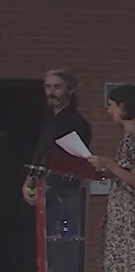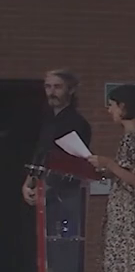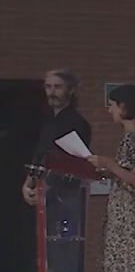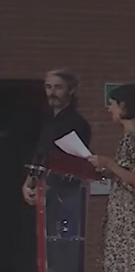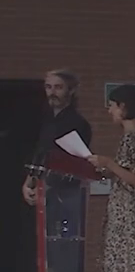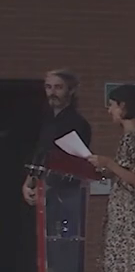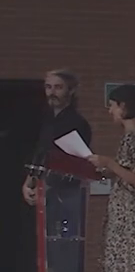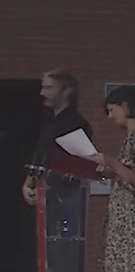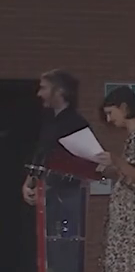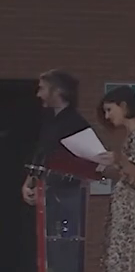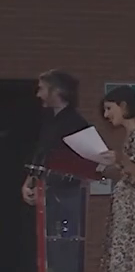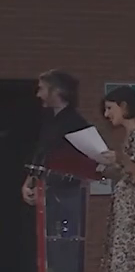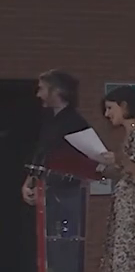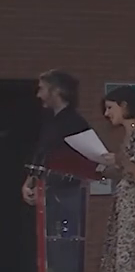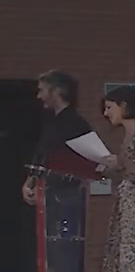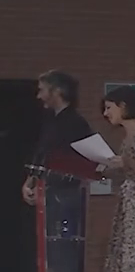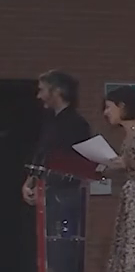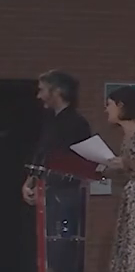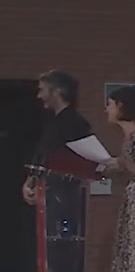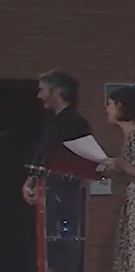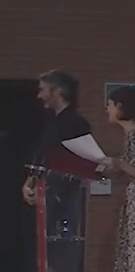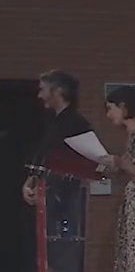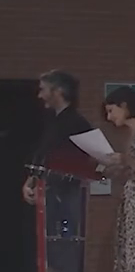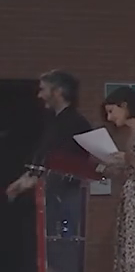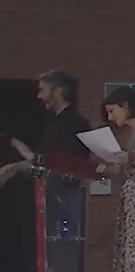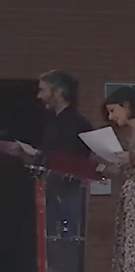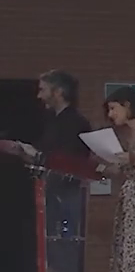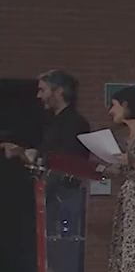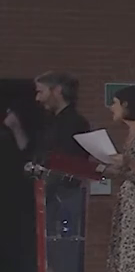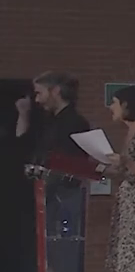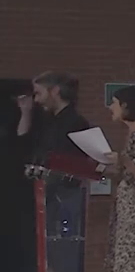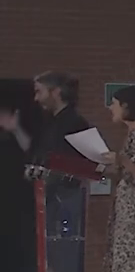A punt? Sí? Jessica Cañete Vega.